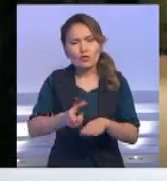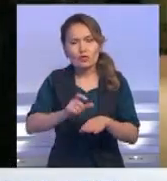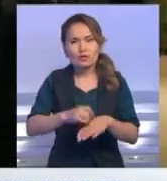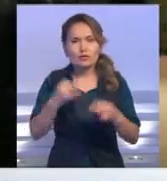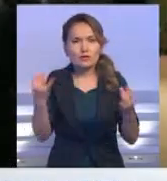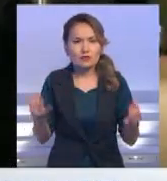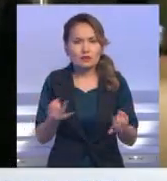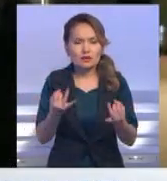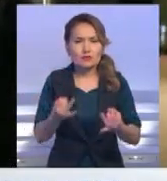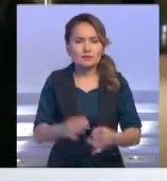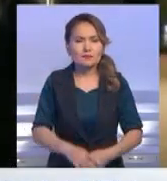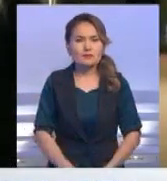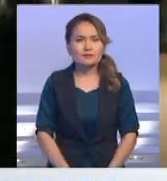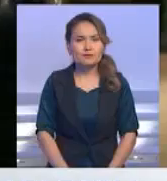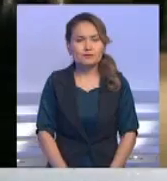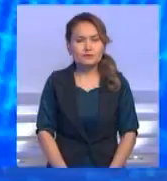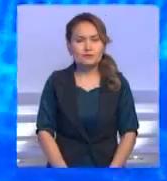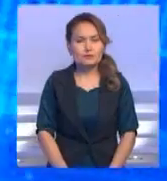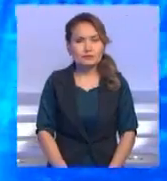айқын көрсетті.